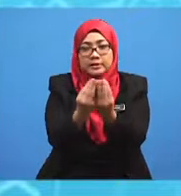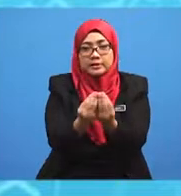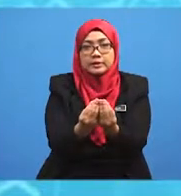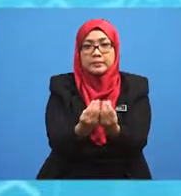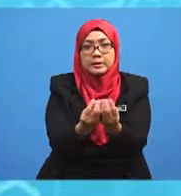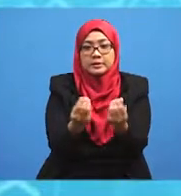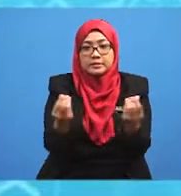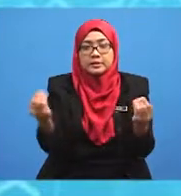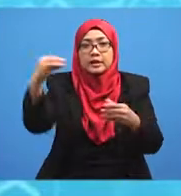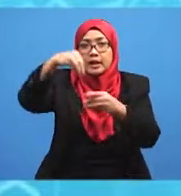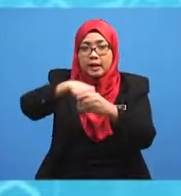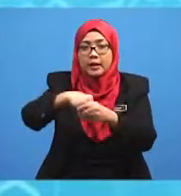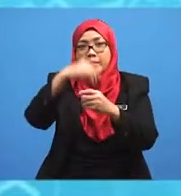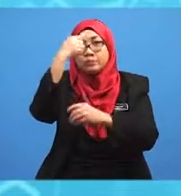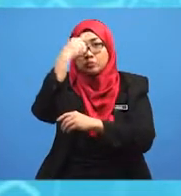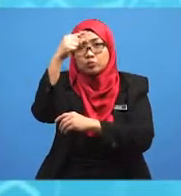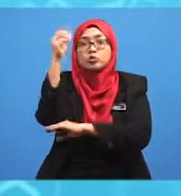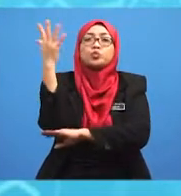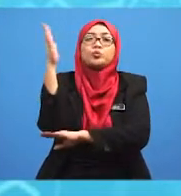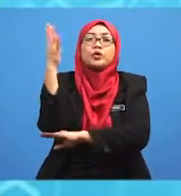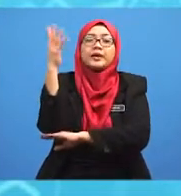oleh tumbuhan. 2.